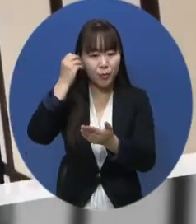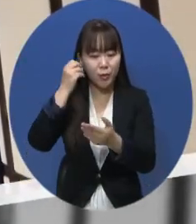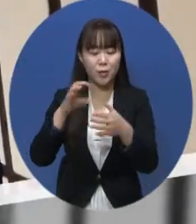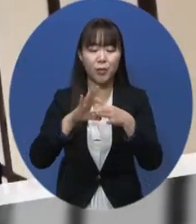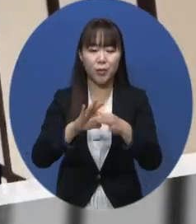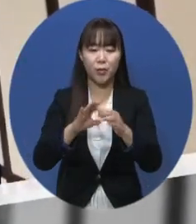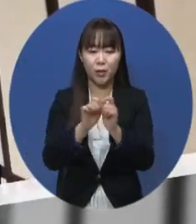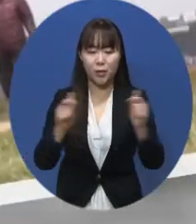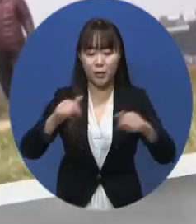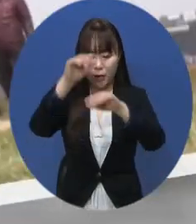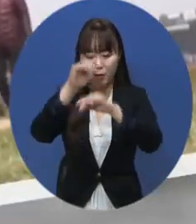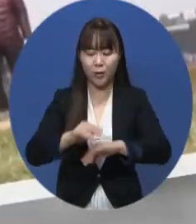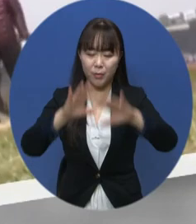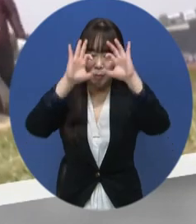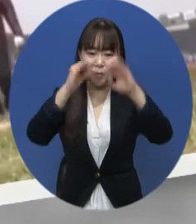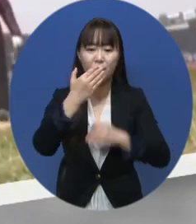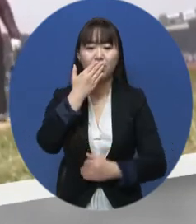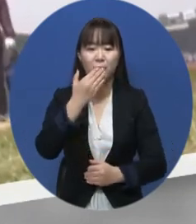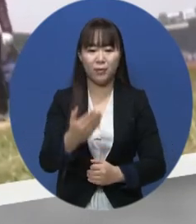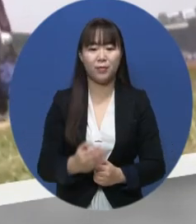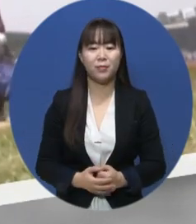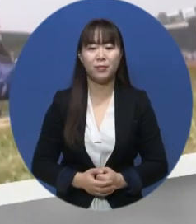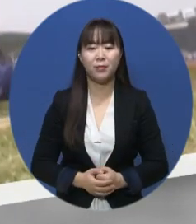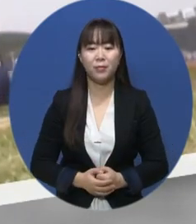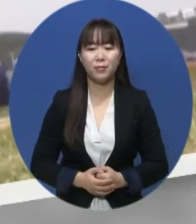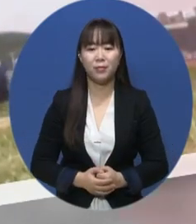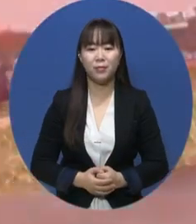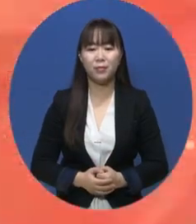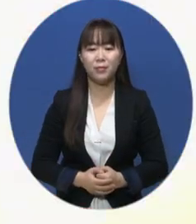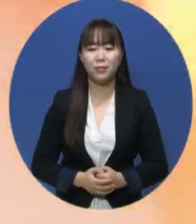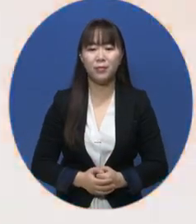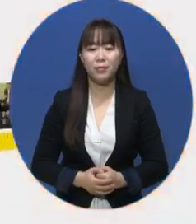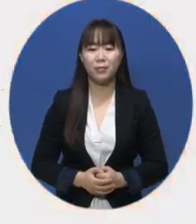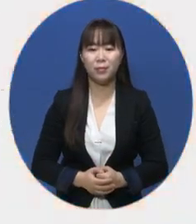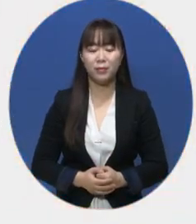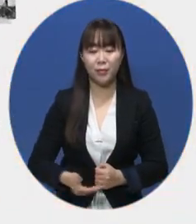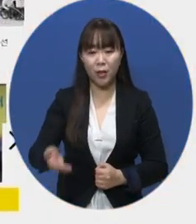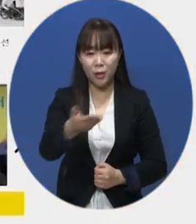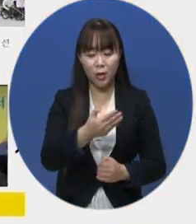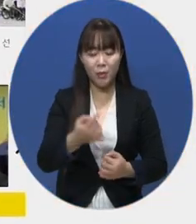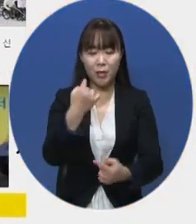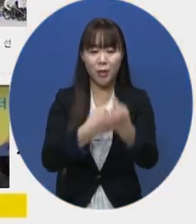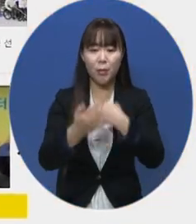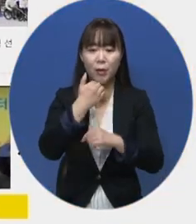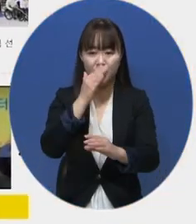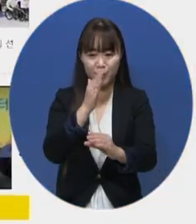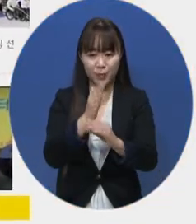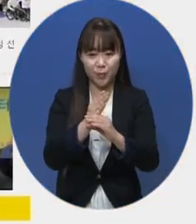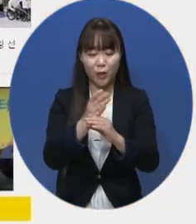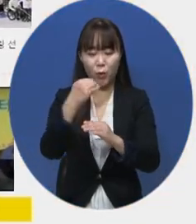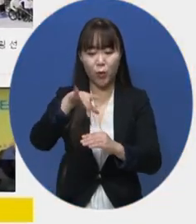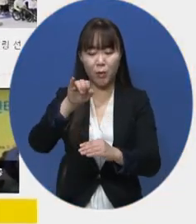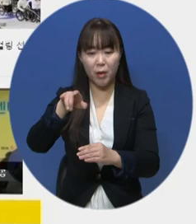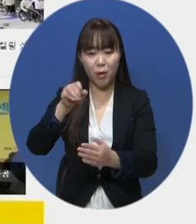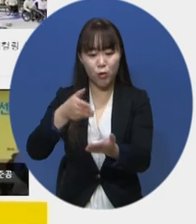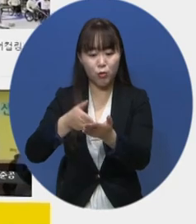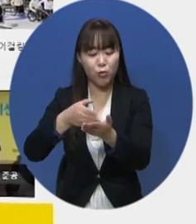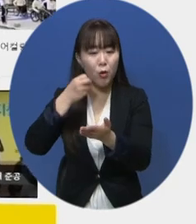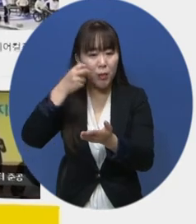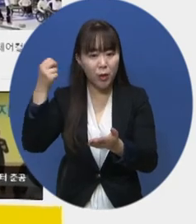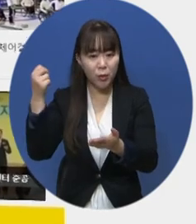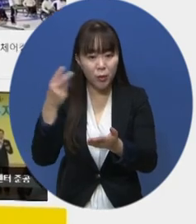웰페어뉴스 홈페이지를 통해 보다 다양한 소식을 접할 수 있습니다. 시청자 여러분의 제보를 기다립니다.